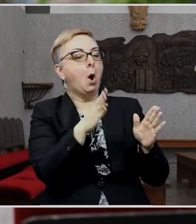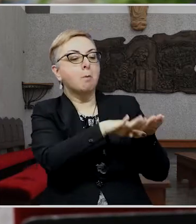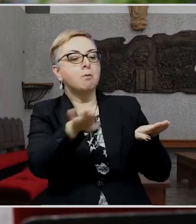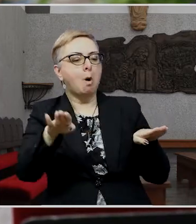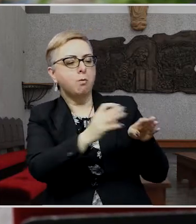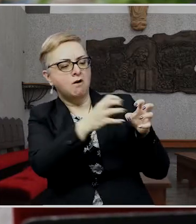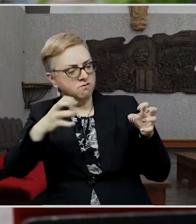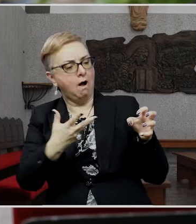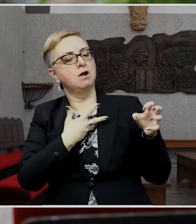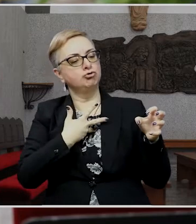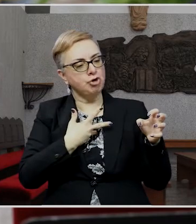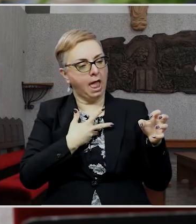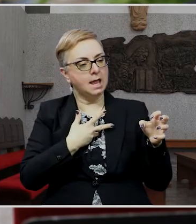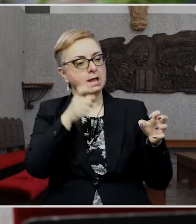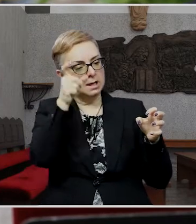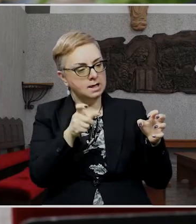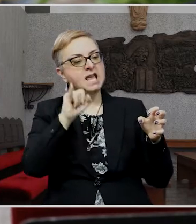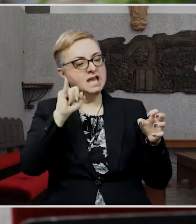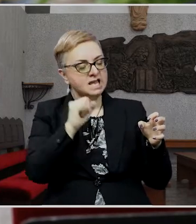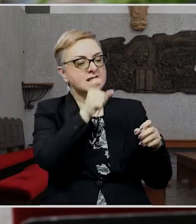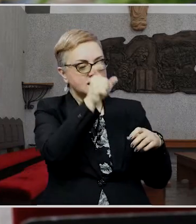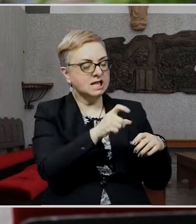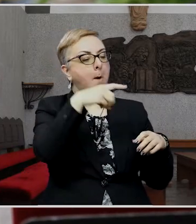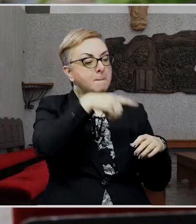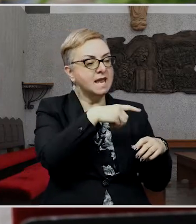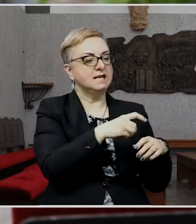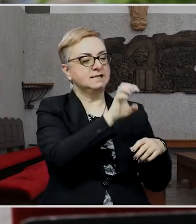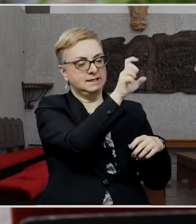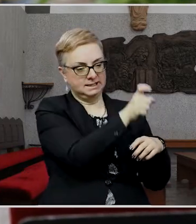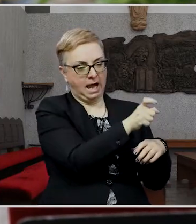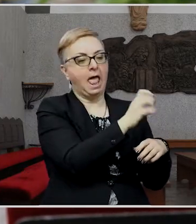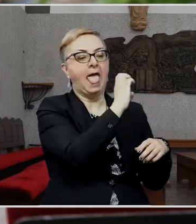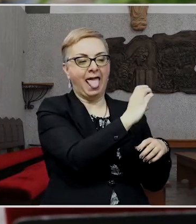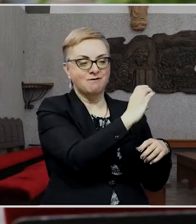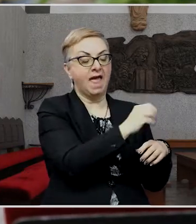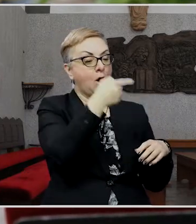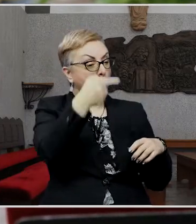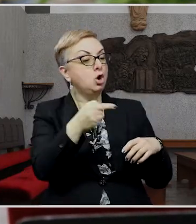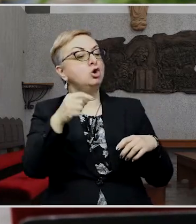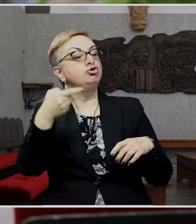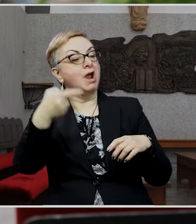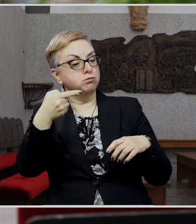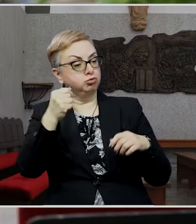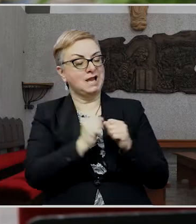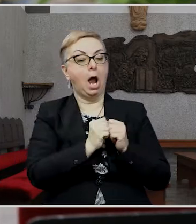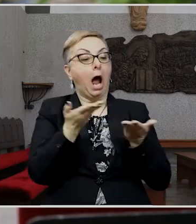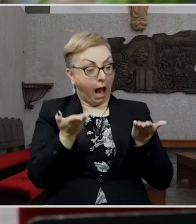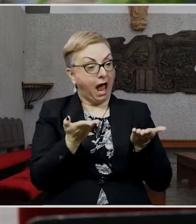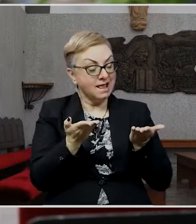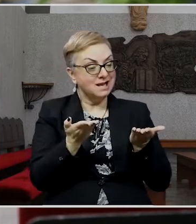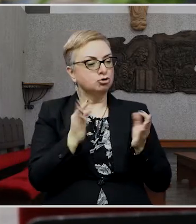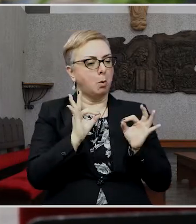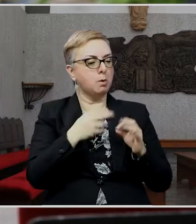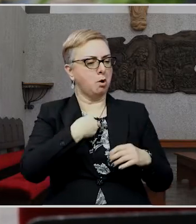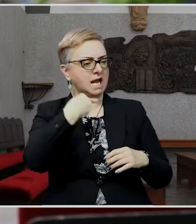ita dell'amore o del peri zitta dell'aereo e del ge museo e ora ecco il